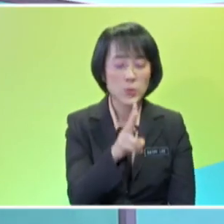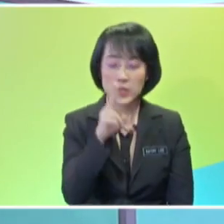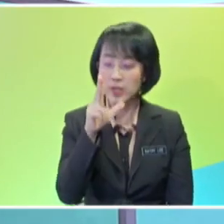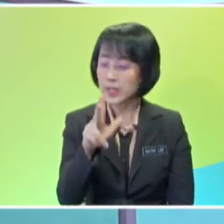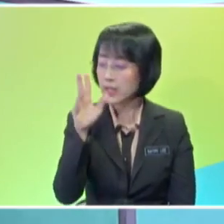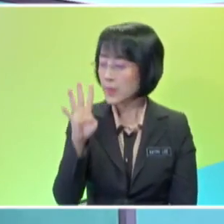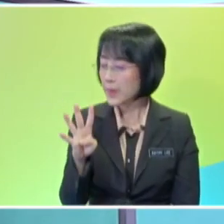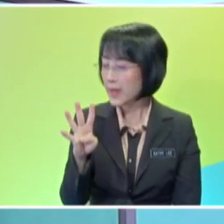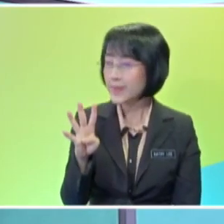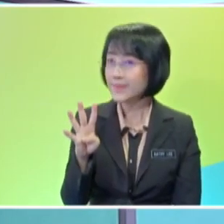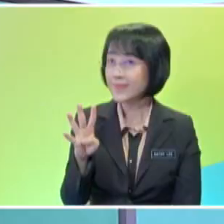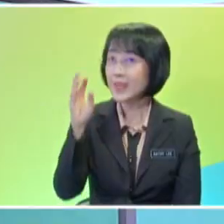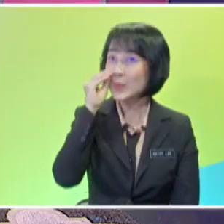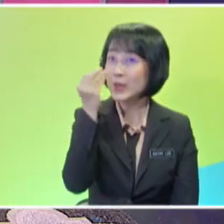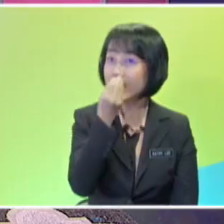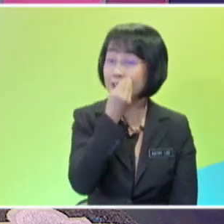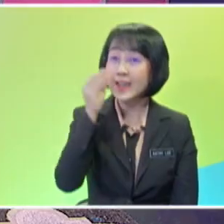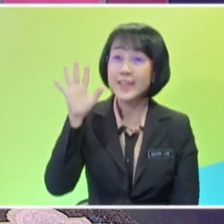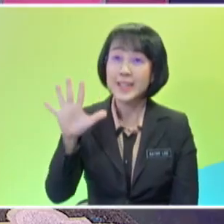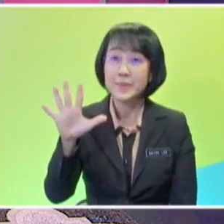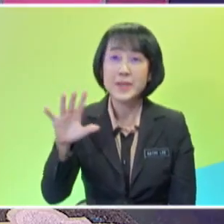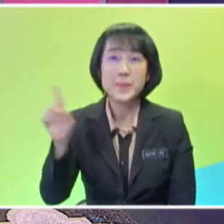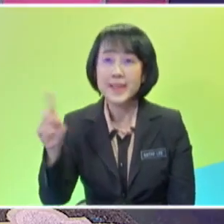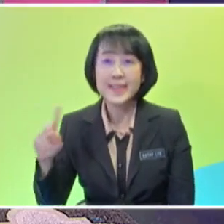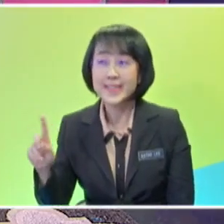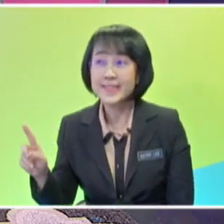bunga yang kelima adalah